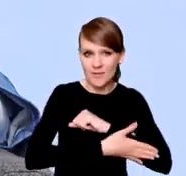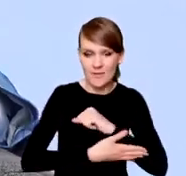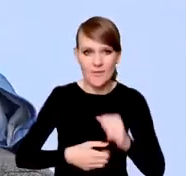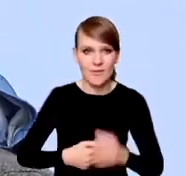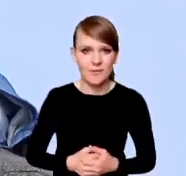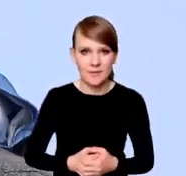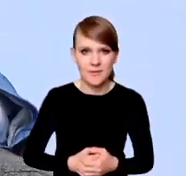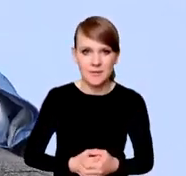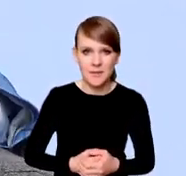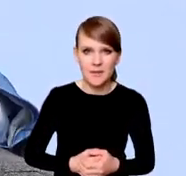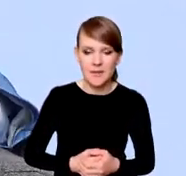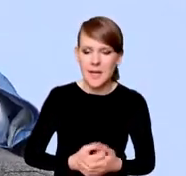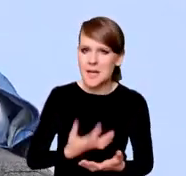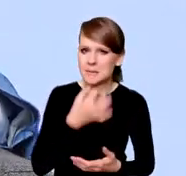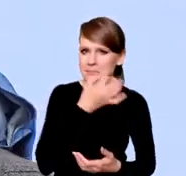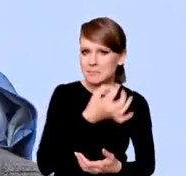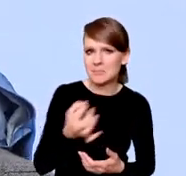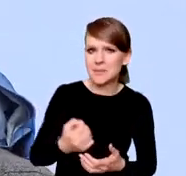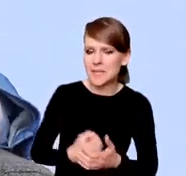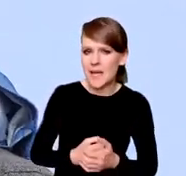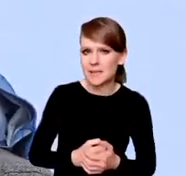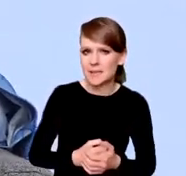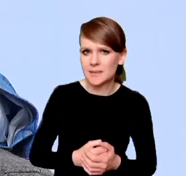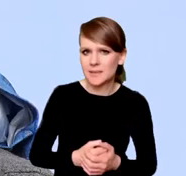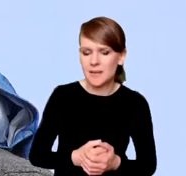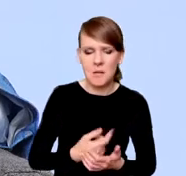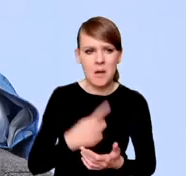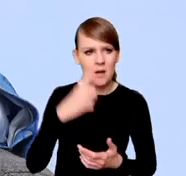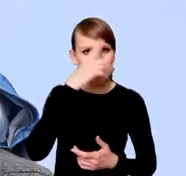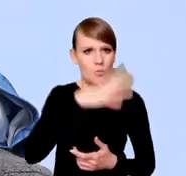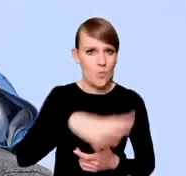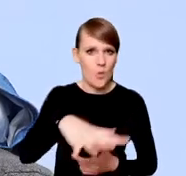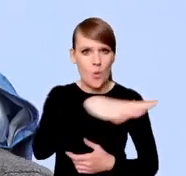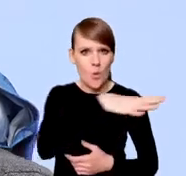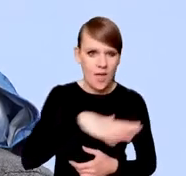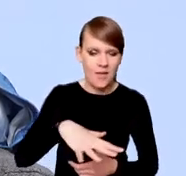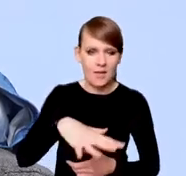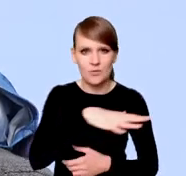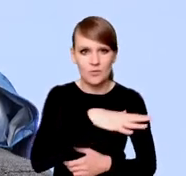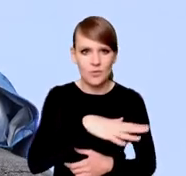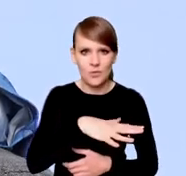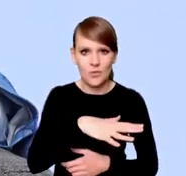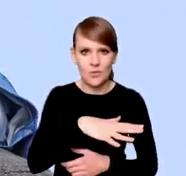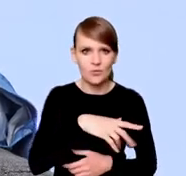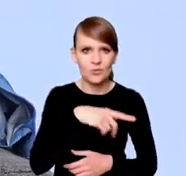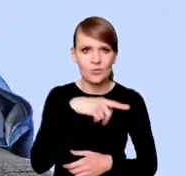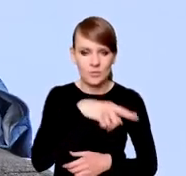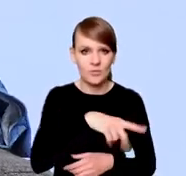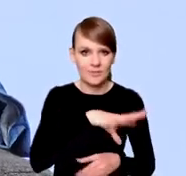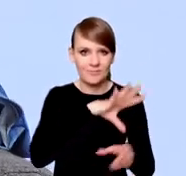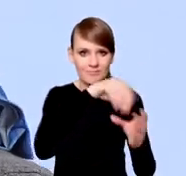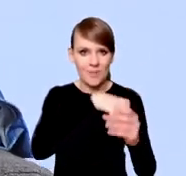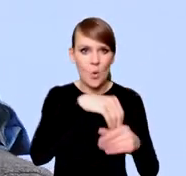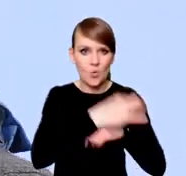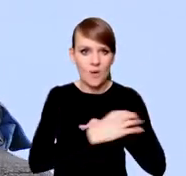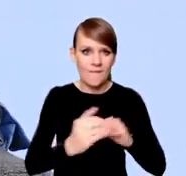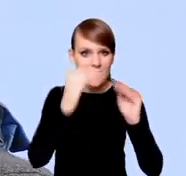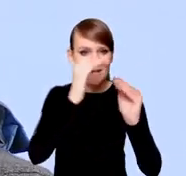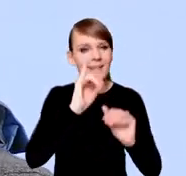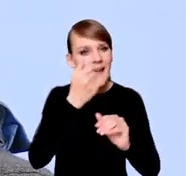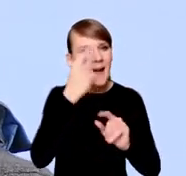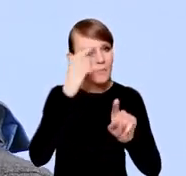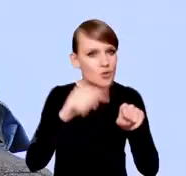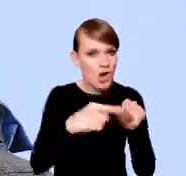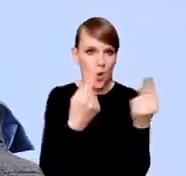To jak przekonać społeczność wyższych uczelni do tej idei?